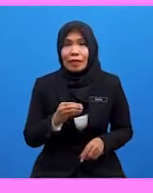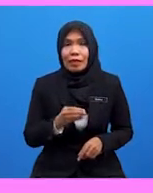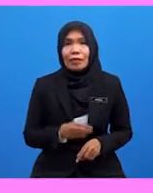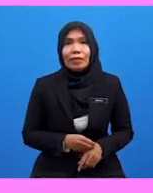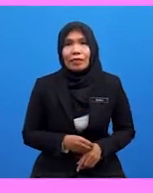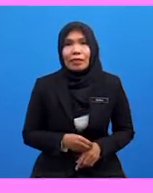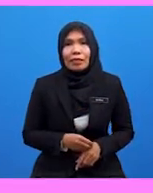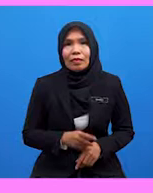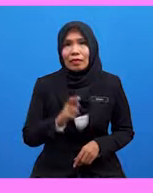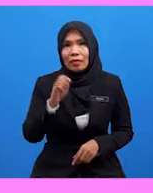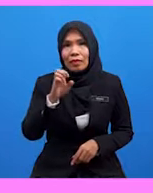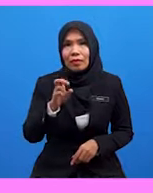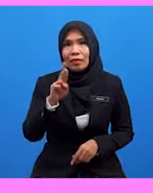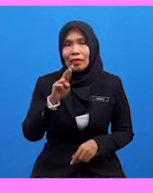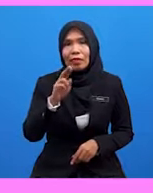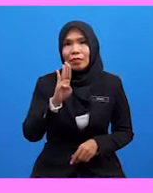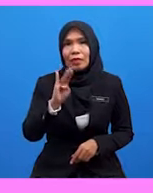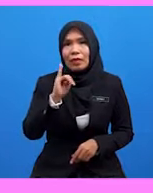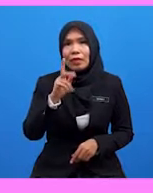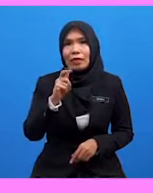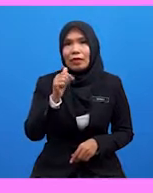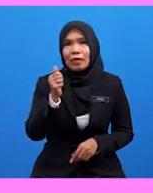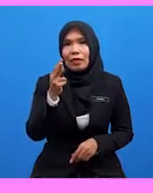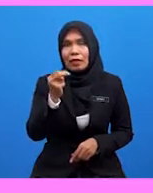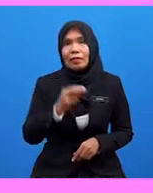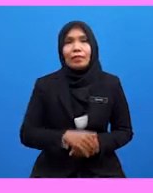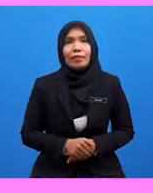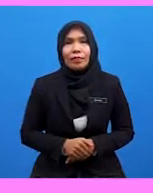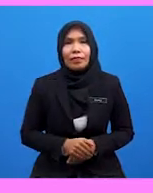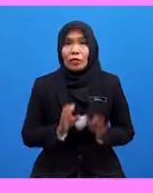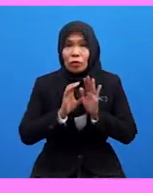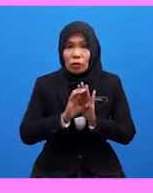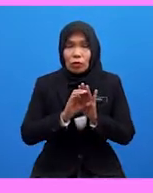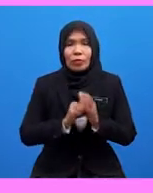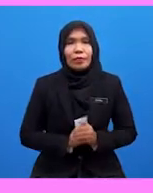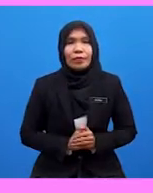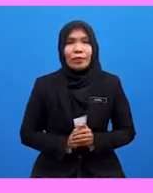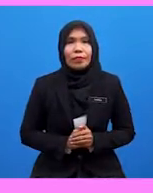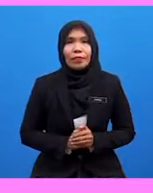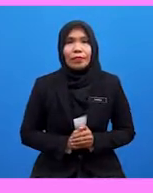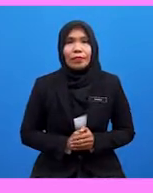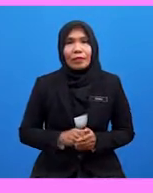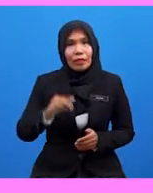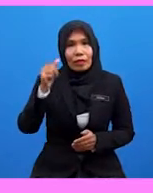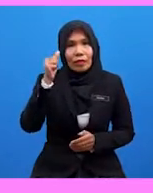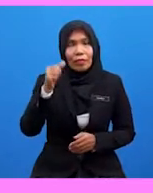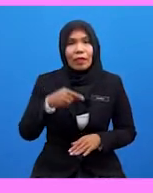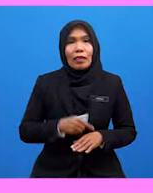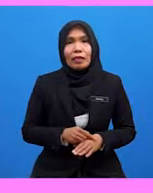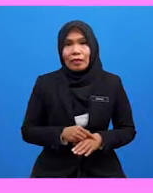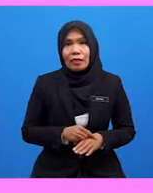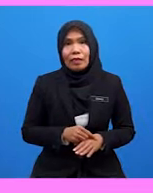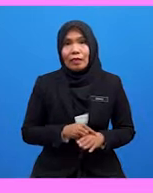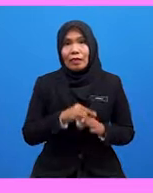selain terhadap mengenai berkenaan. Contoh ayat. Aiman dilantik